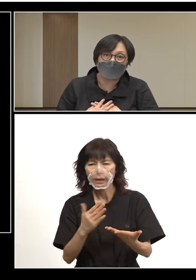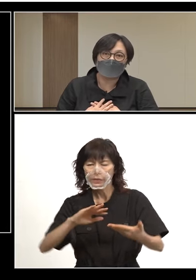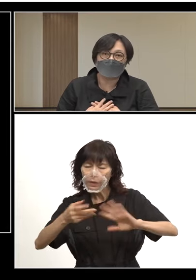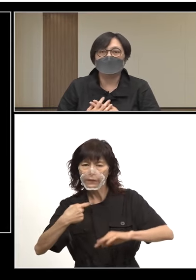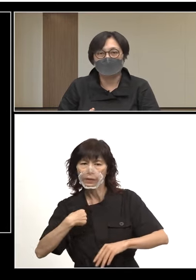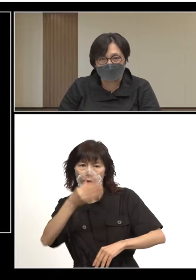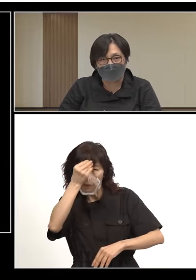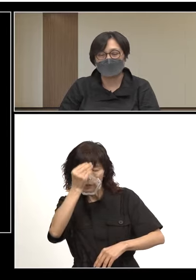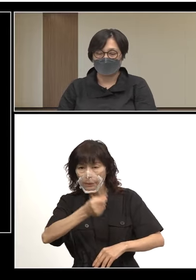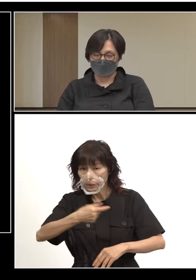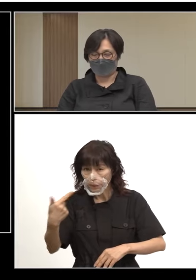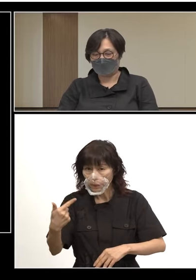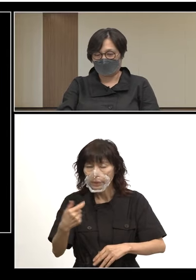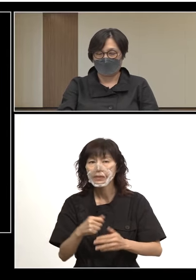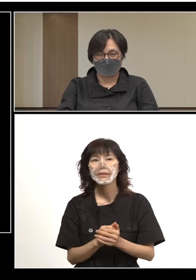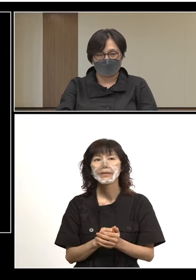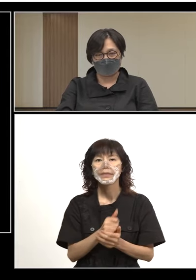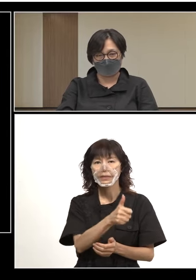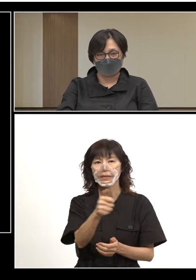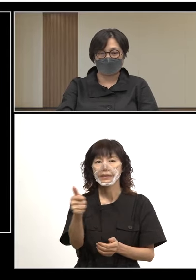多咯，謝謝。